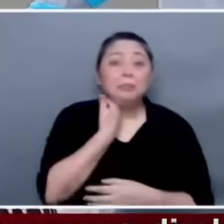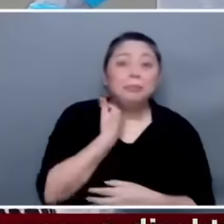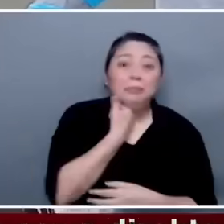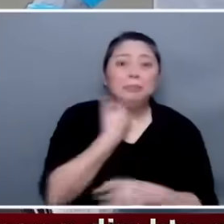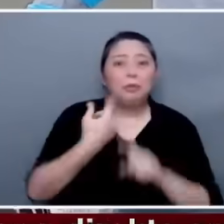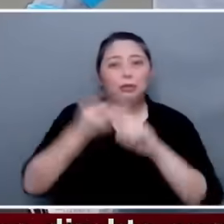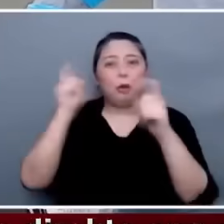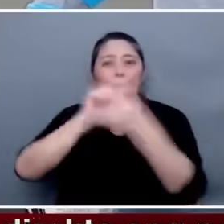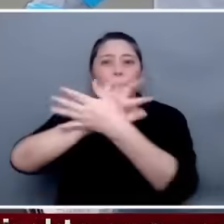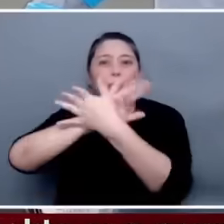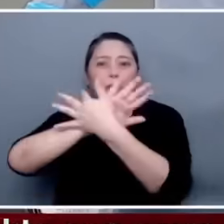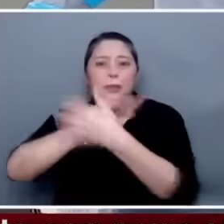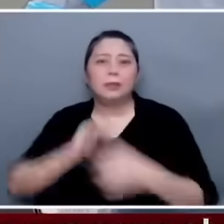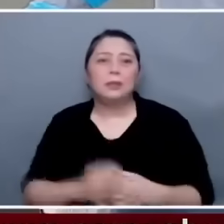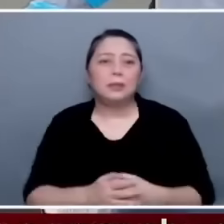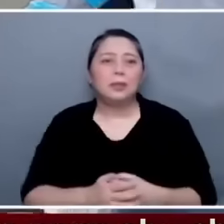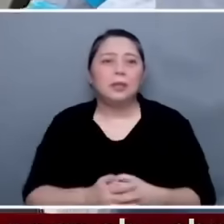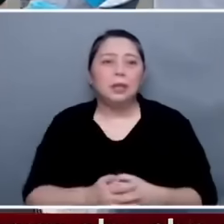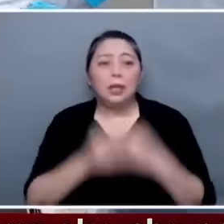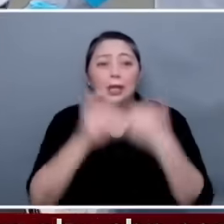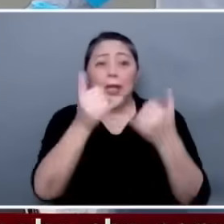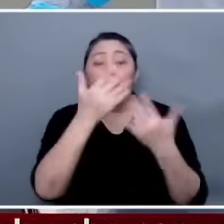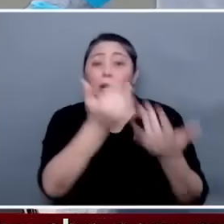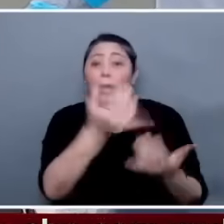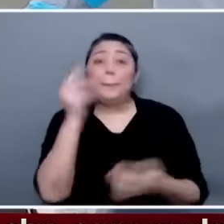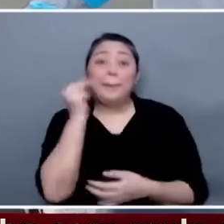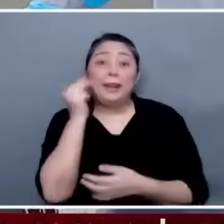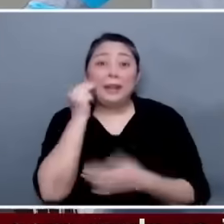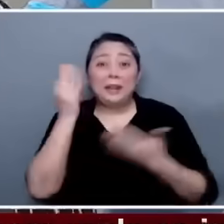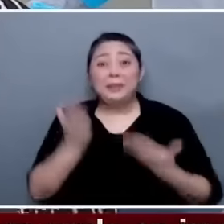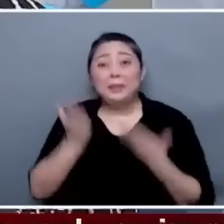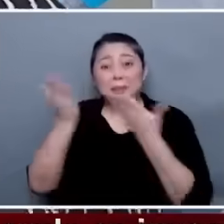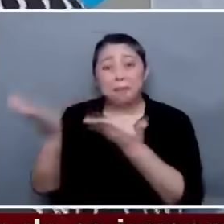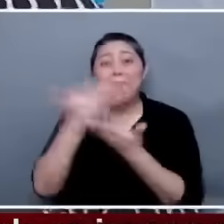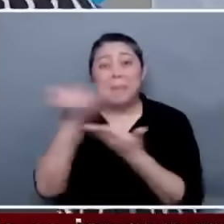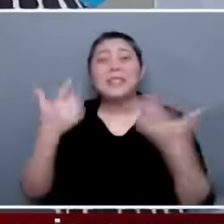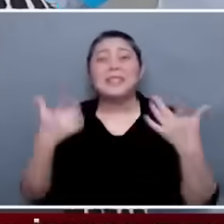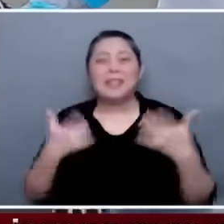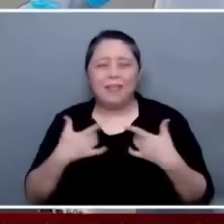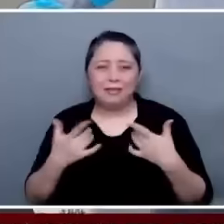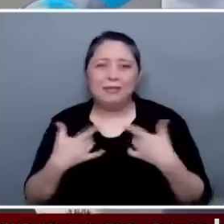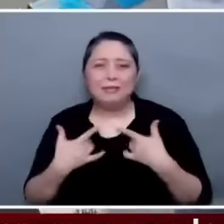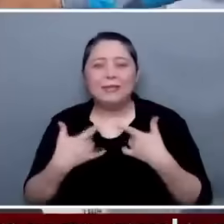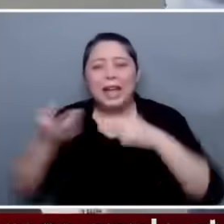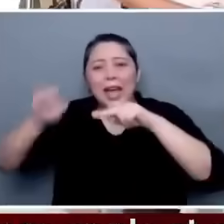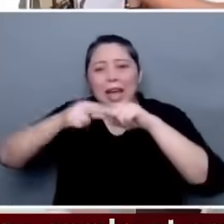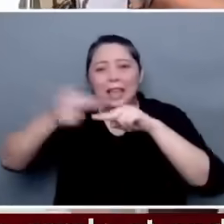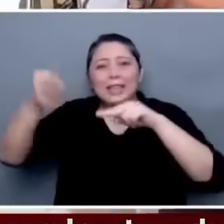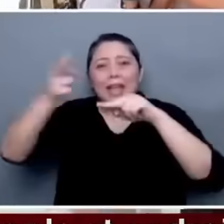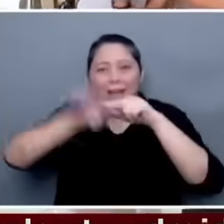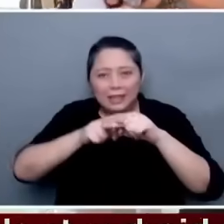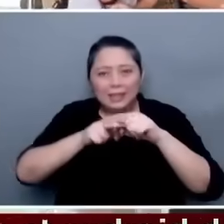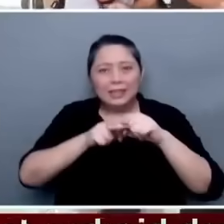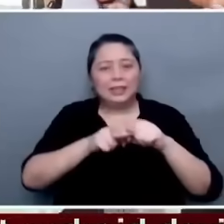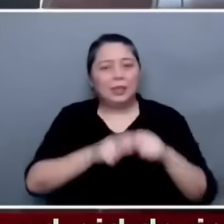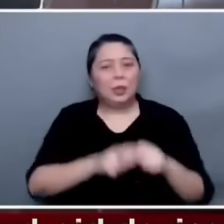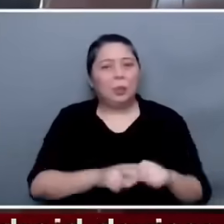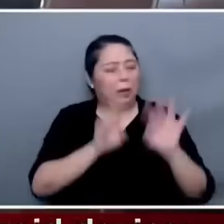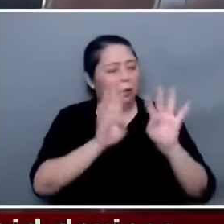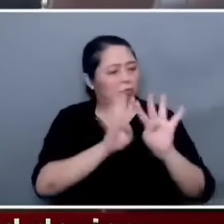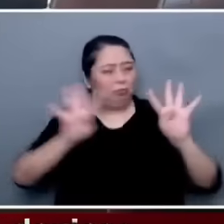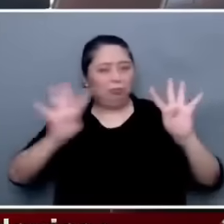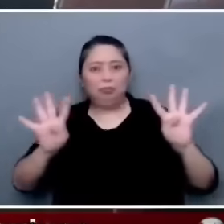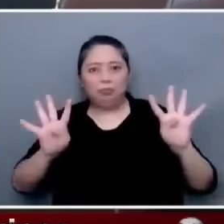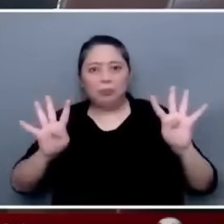counters para noon mapabilis kasi magugutom na kami, hindi pa kami nakakaalis. Punuan na rin sa